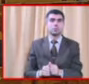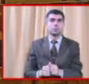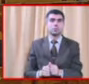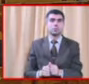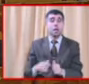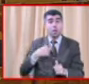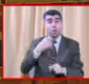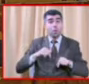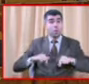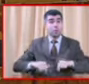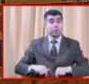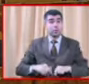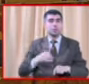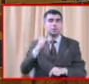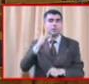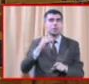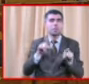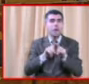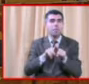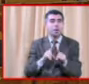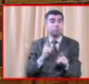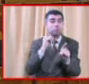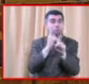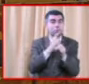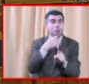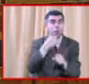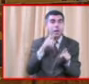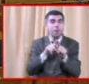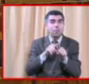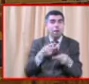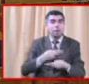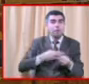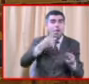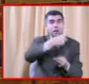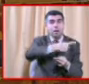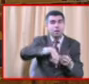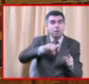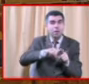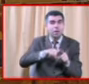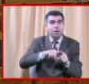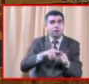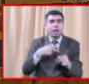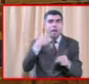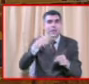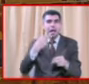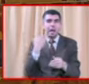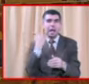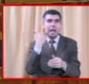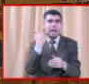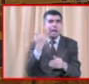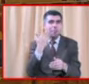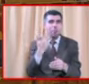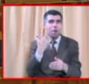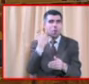السيد الوزير، صخب غامر ذو ألف صوت يملأ جو الحياة بالكلمات المضخمة الجوفاء،